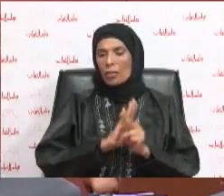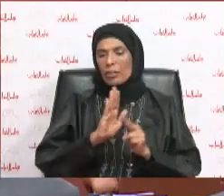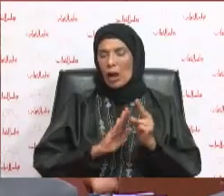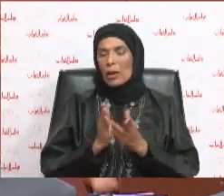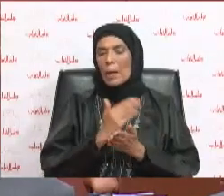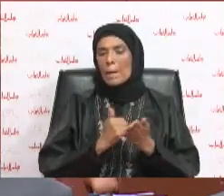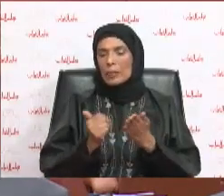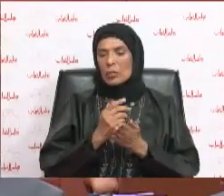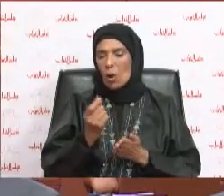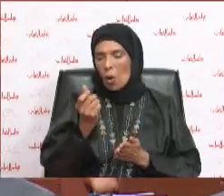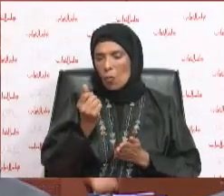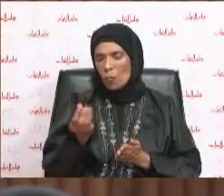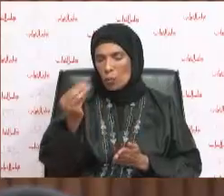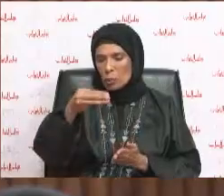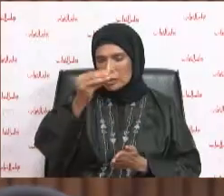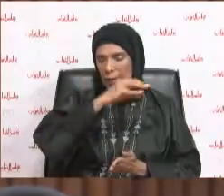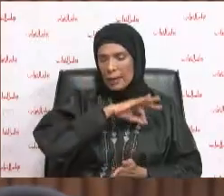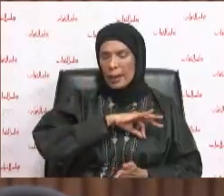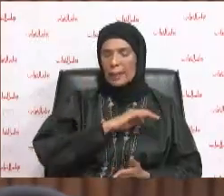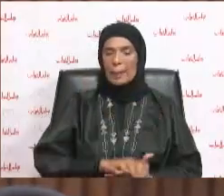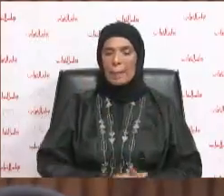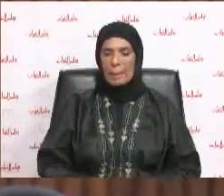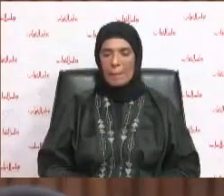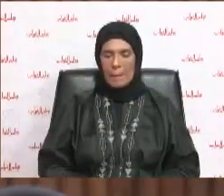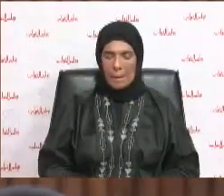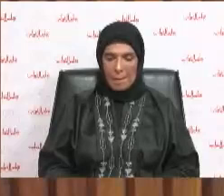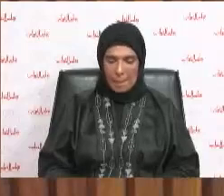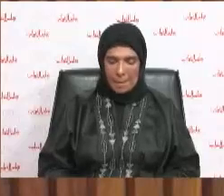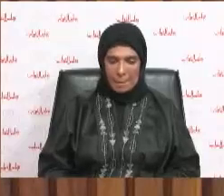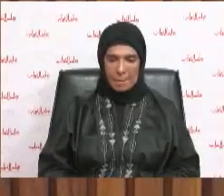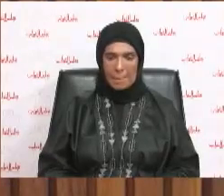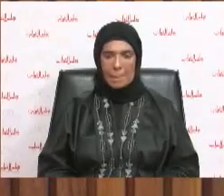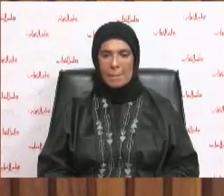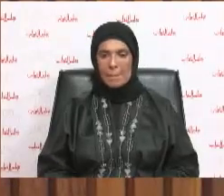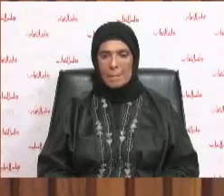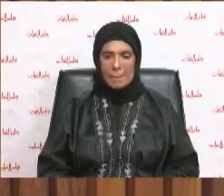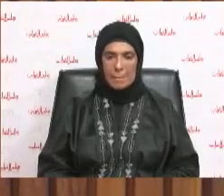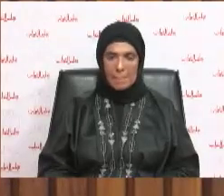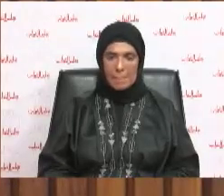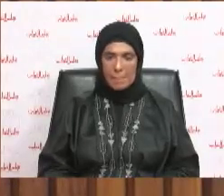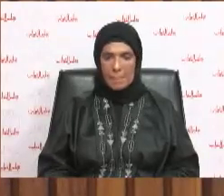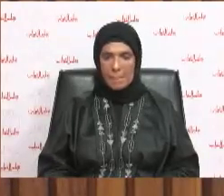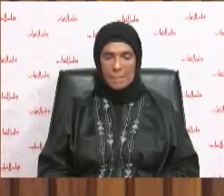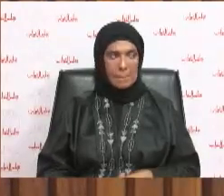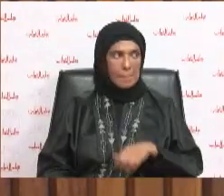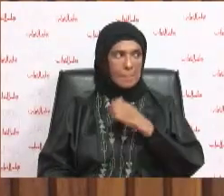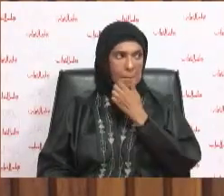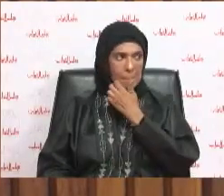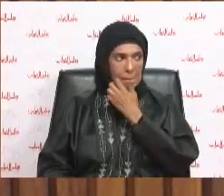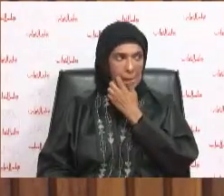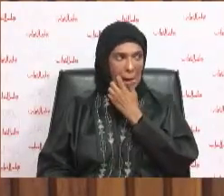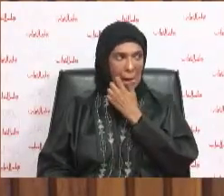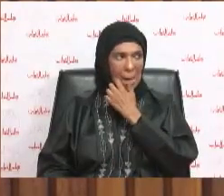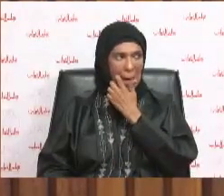ولا يقاس عليه فقط للمسافرين. شكرا مع الرئيس. شكرا سعادة النائب عبد الرميحي. سعادة النائب محمد الحسيني،